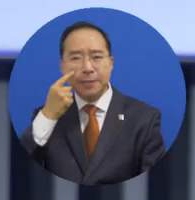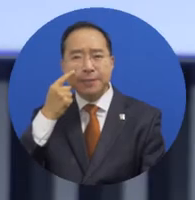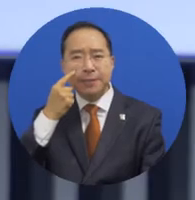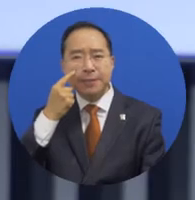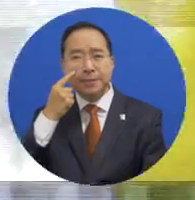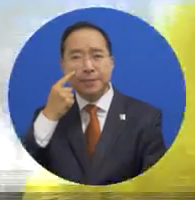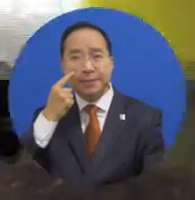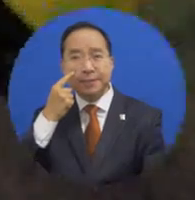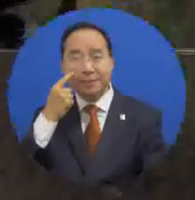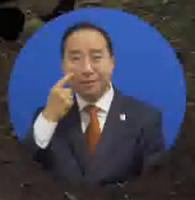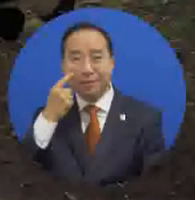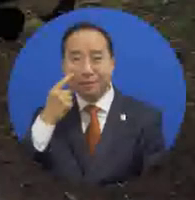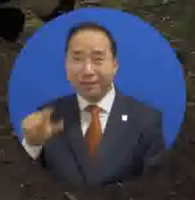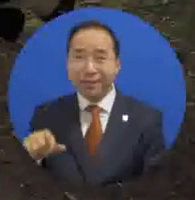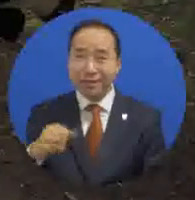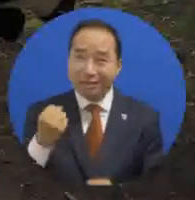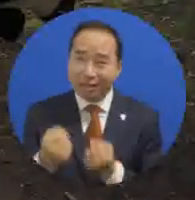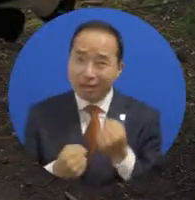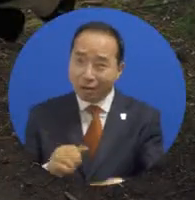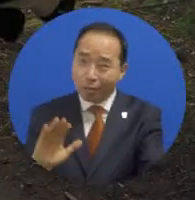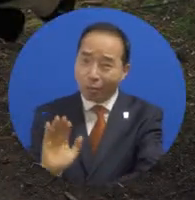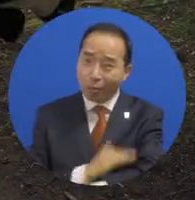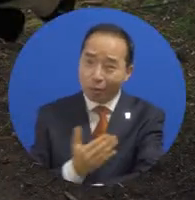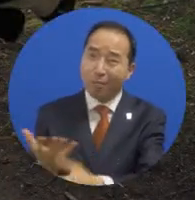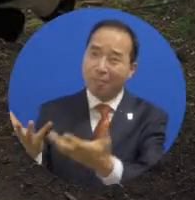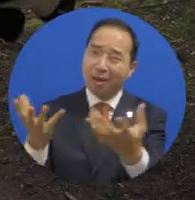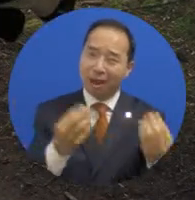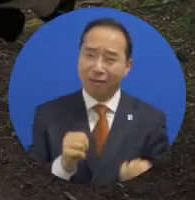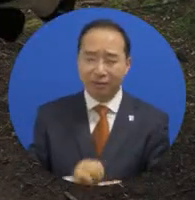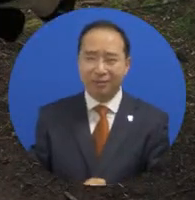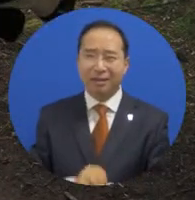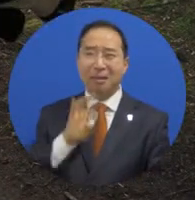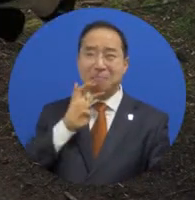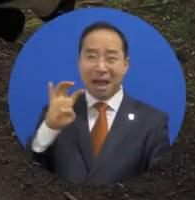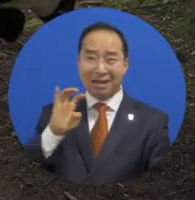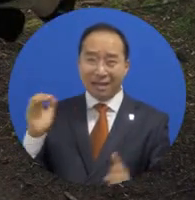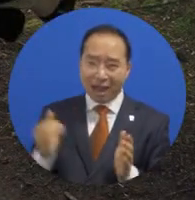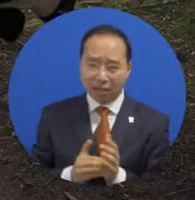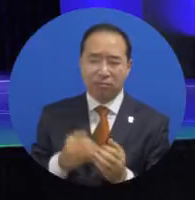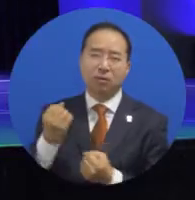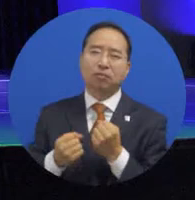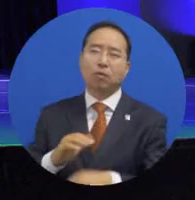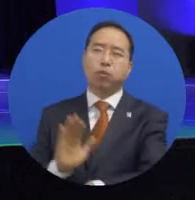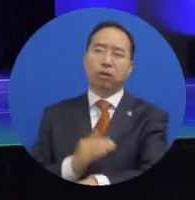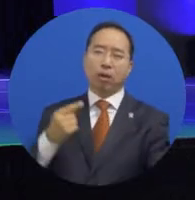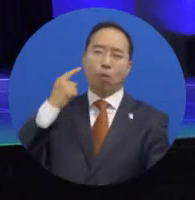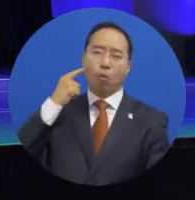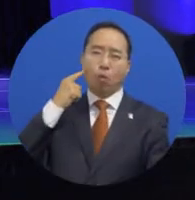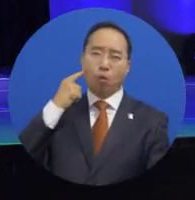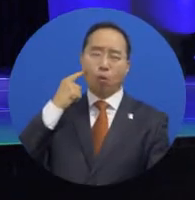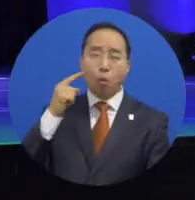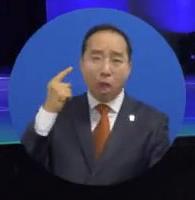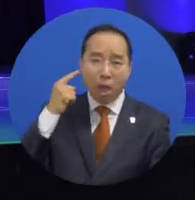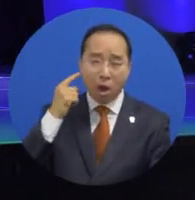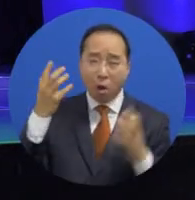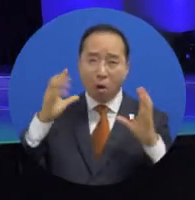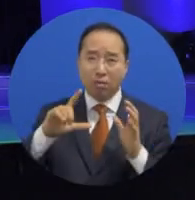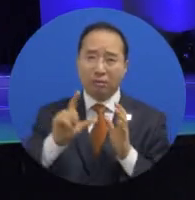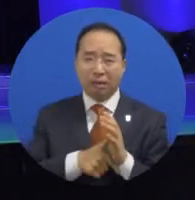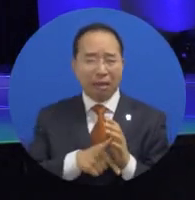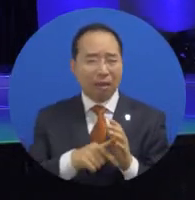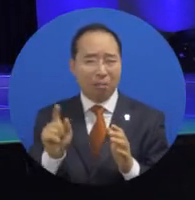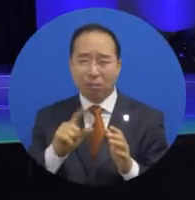됐어요. 자전거 못 타시는 분들 많죠. 저도 못 탔어요. 40살 될 때까지. 왜 못 탔냐면 어릴 때 한번 크게 다친 적이